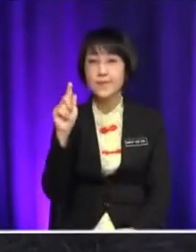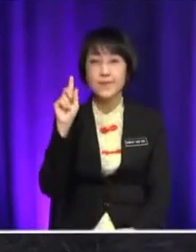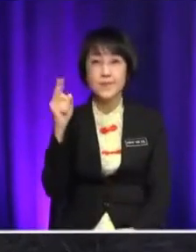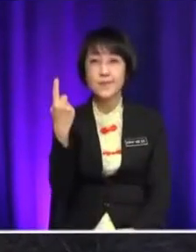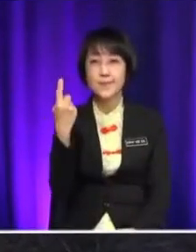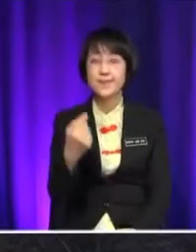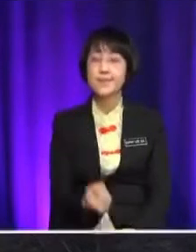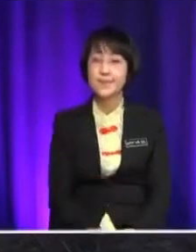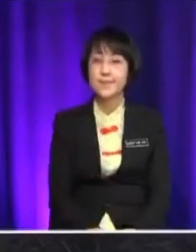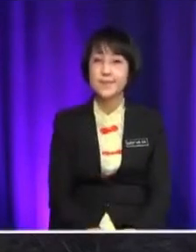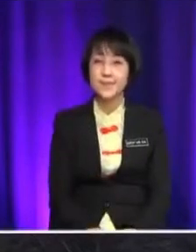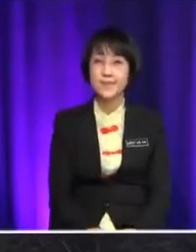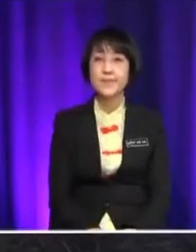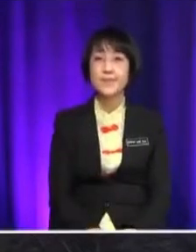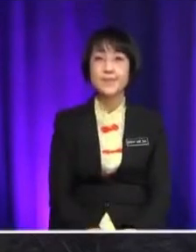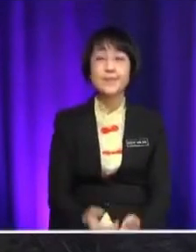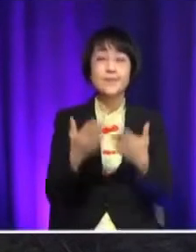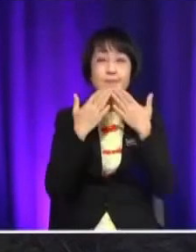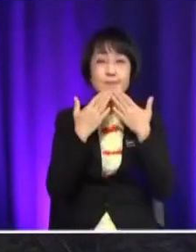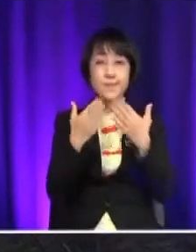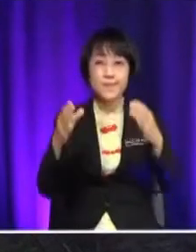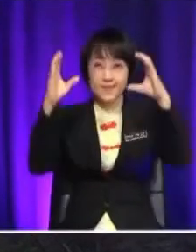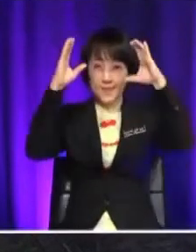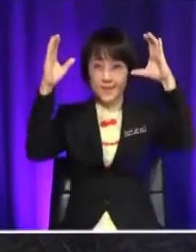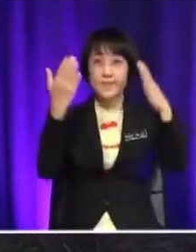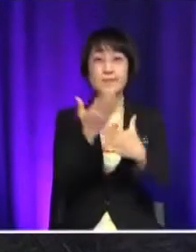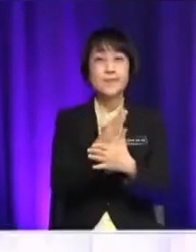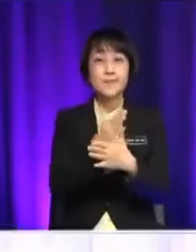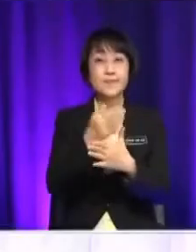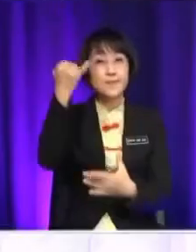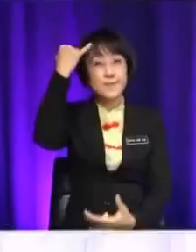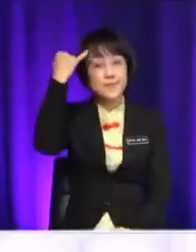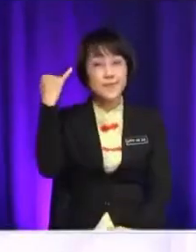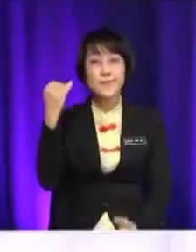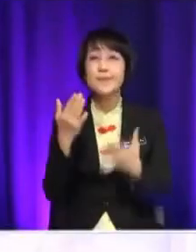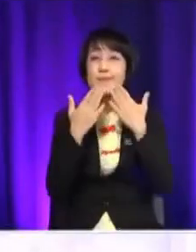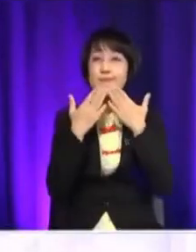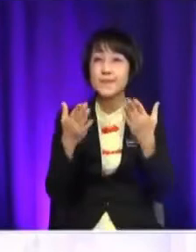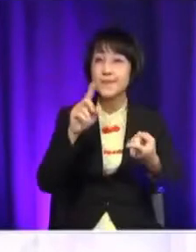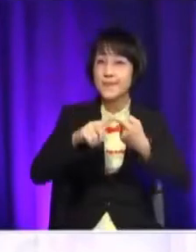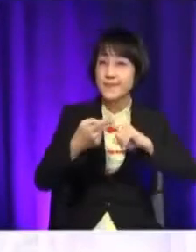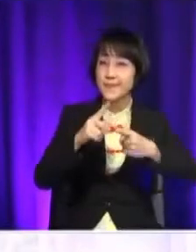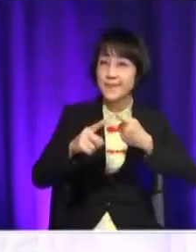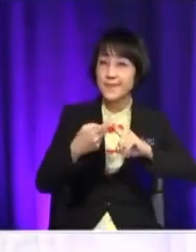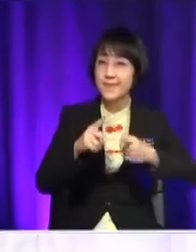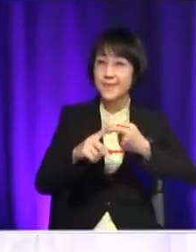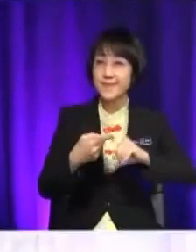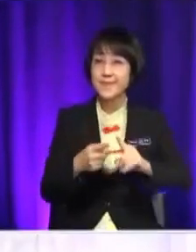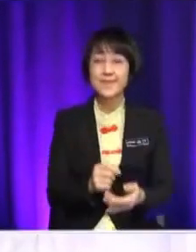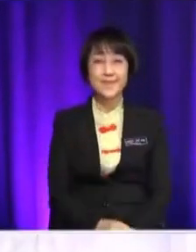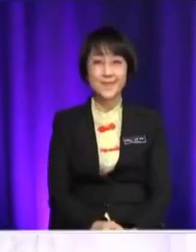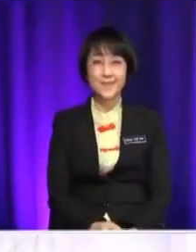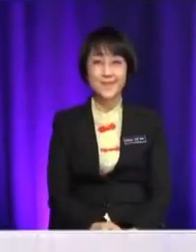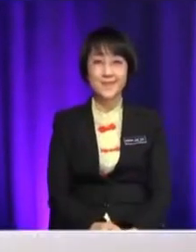maklumat berada di hujung jari. Ya, betul. Terima kasih banyak-banyak cikgu atas perkongsian ilmu pada hari ini. Terima kasih kawan-kawan baru saya di dalam talian. Tak lupa juga kepada